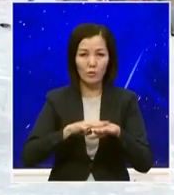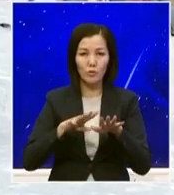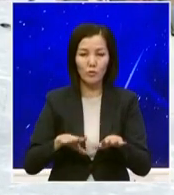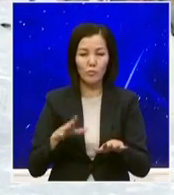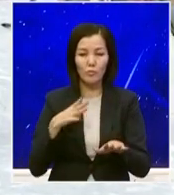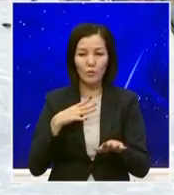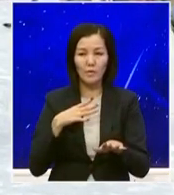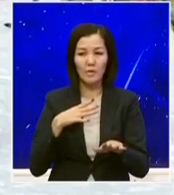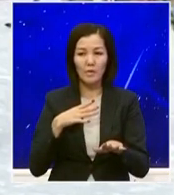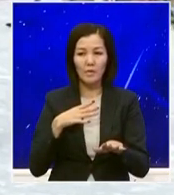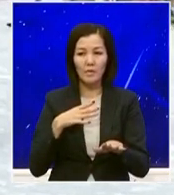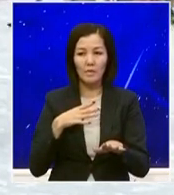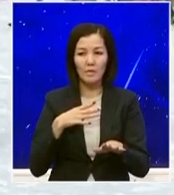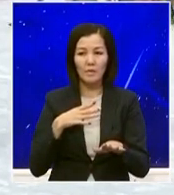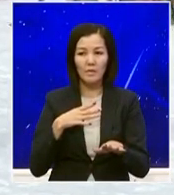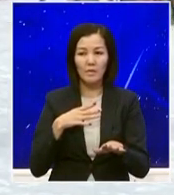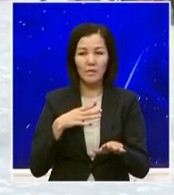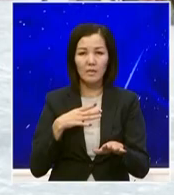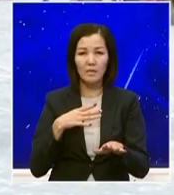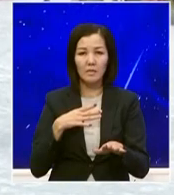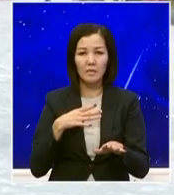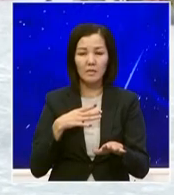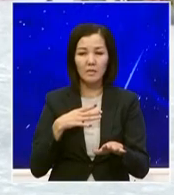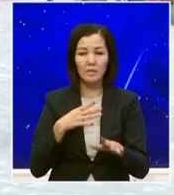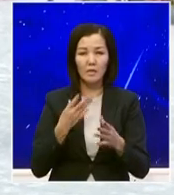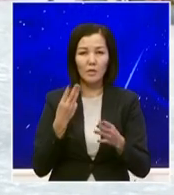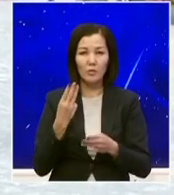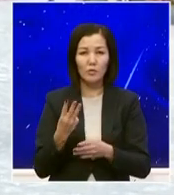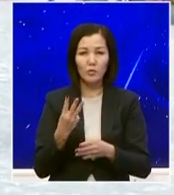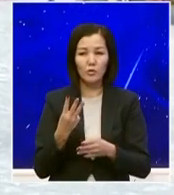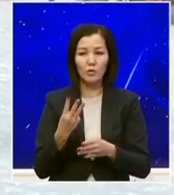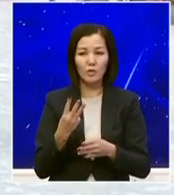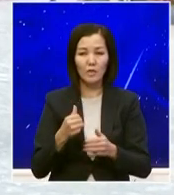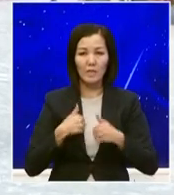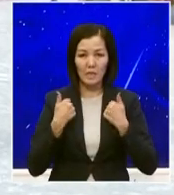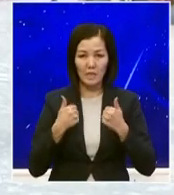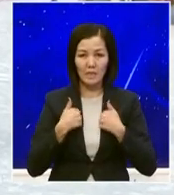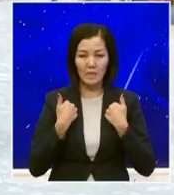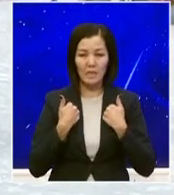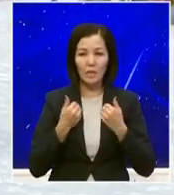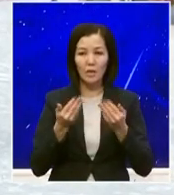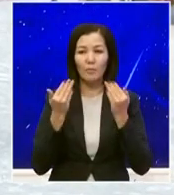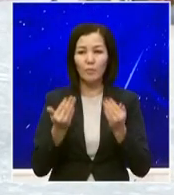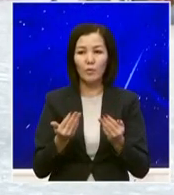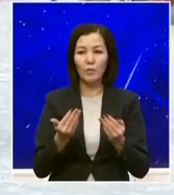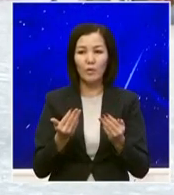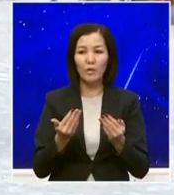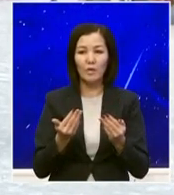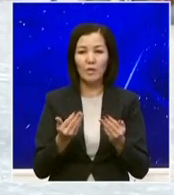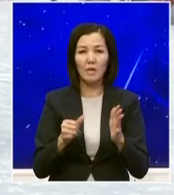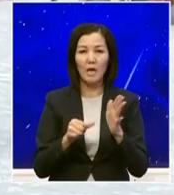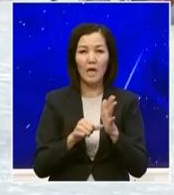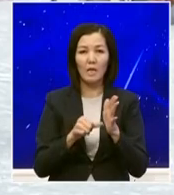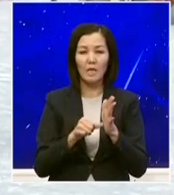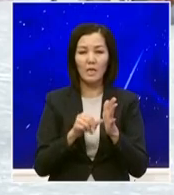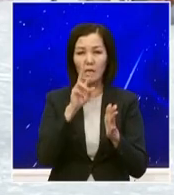Жақсы атқан айтуға қиын болды. Үшінші келуге тырыстық. Бүгін 6